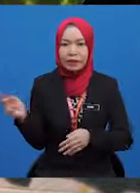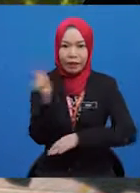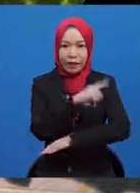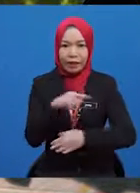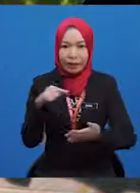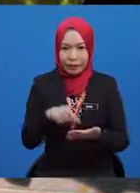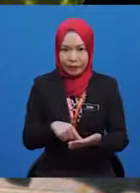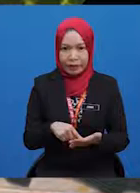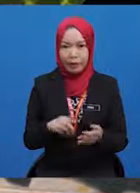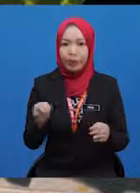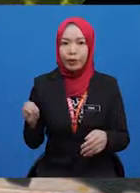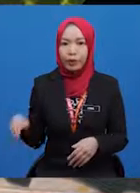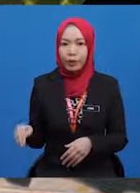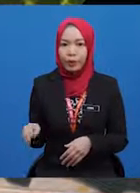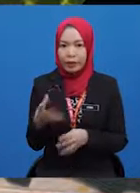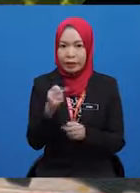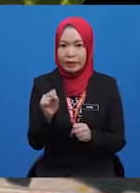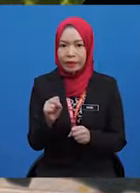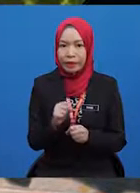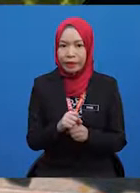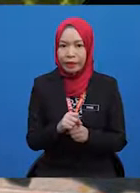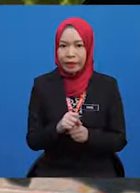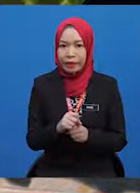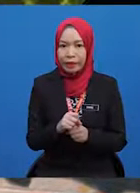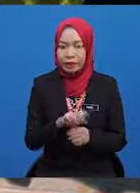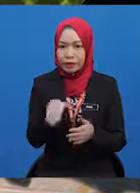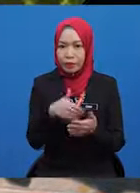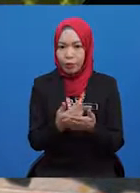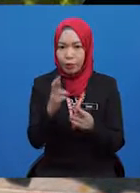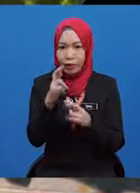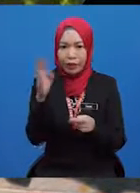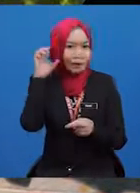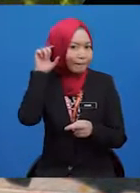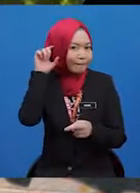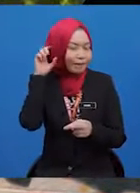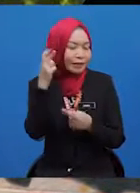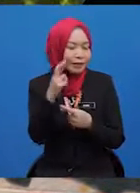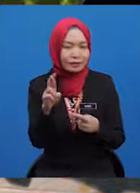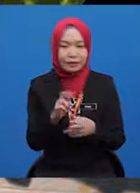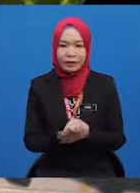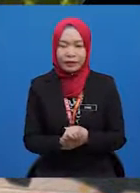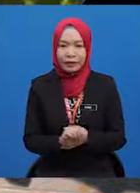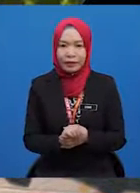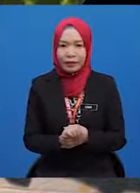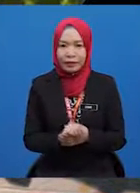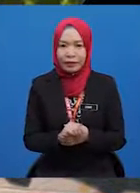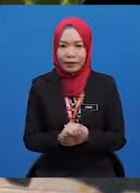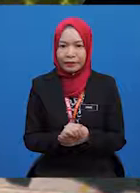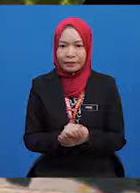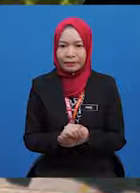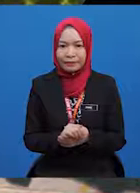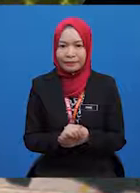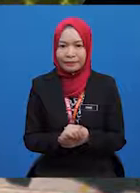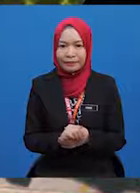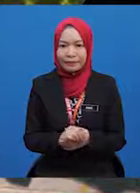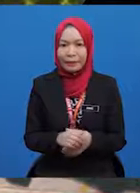murid-murid, sila pastikan alat bantu pendengaran berfungsi dengan baik. Dan seperti biasa, pastikan